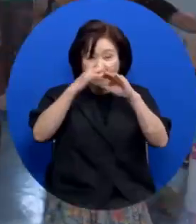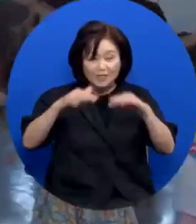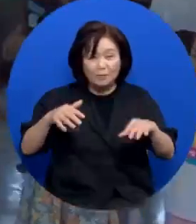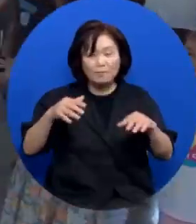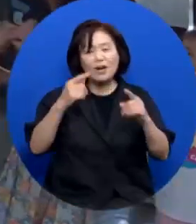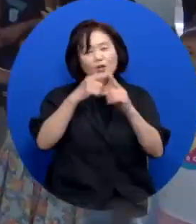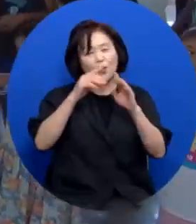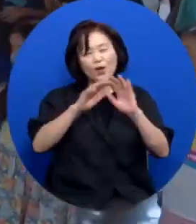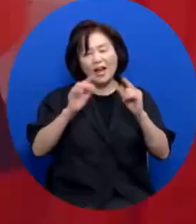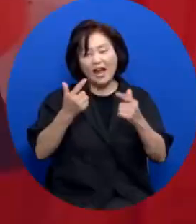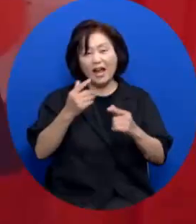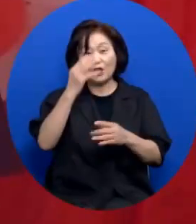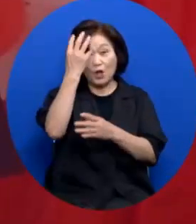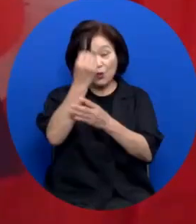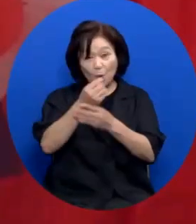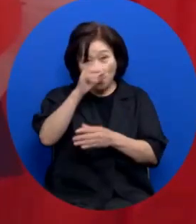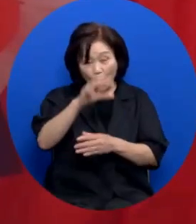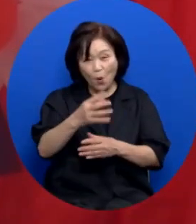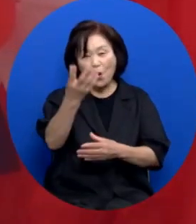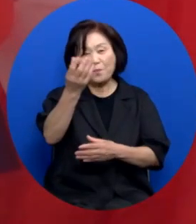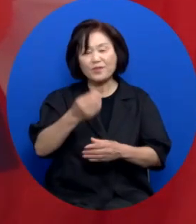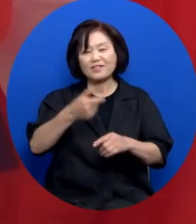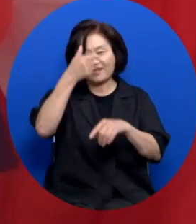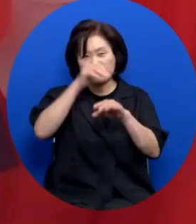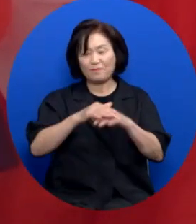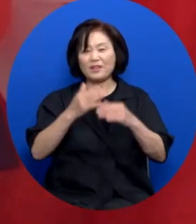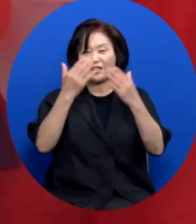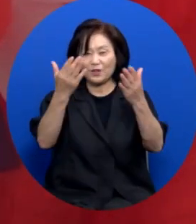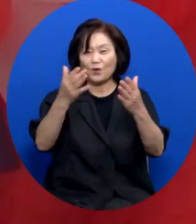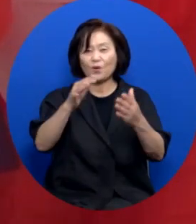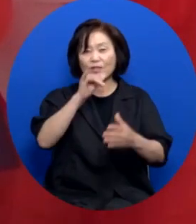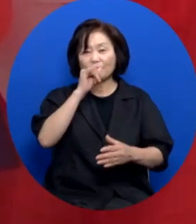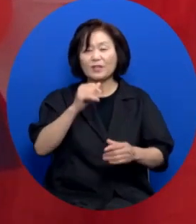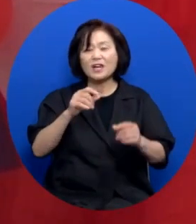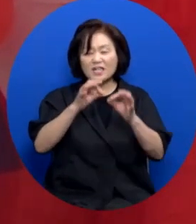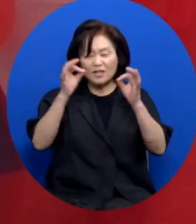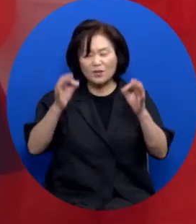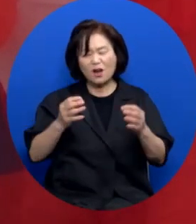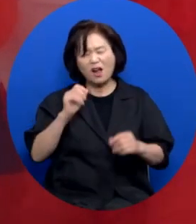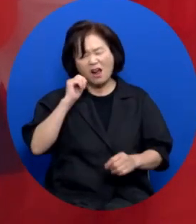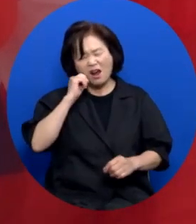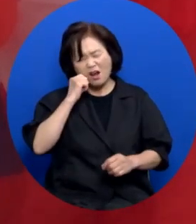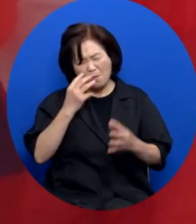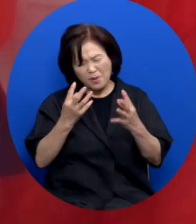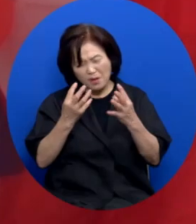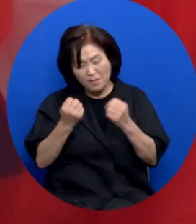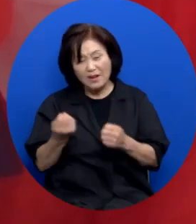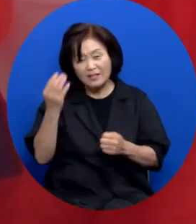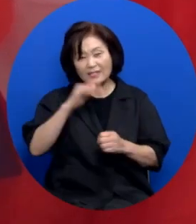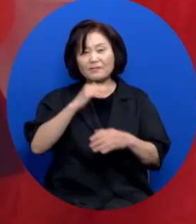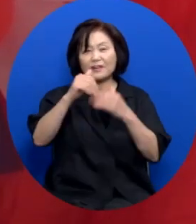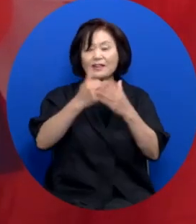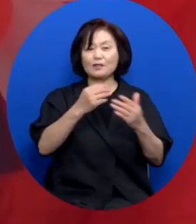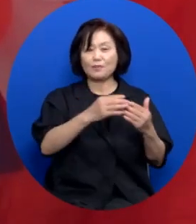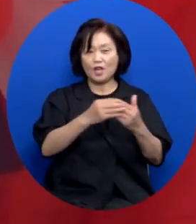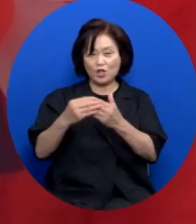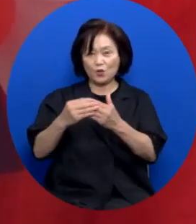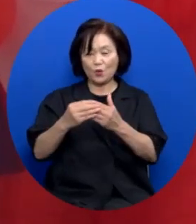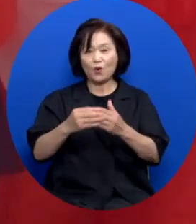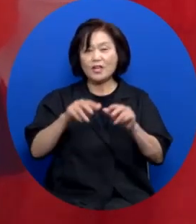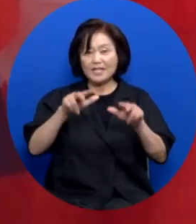있습니다. 그동안에 많은 어려움과 난관과 위기도 있었지만 하나님께 도우시고 선악 인도하셔서